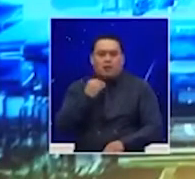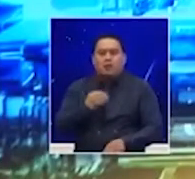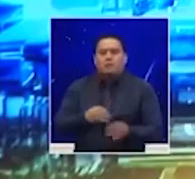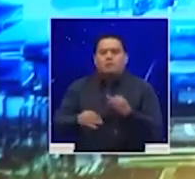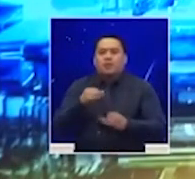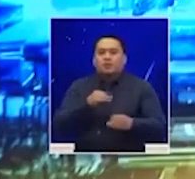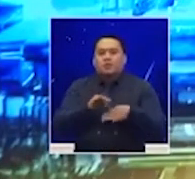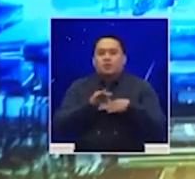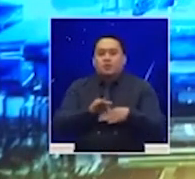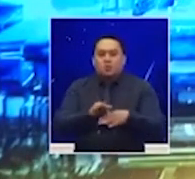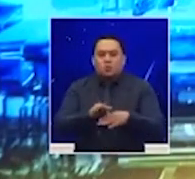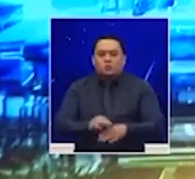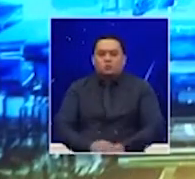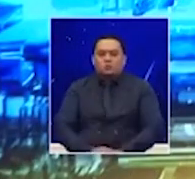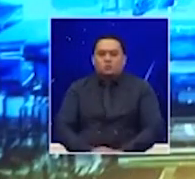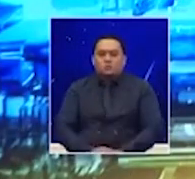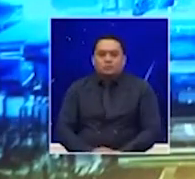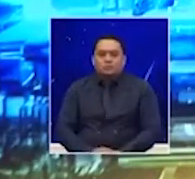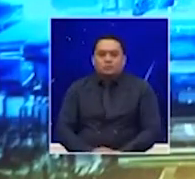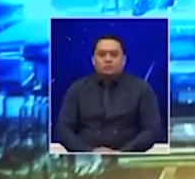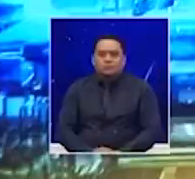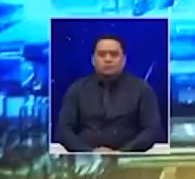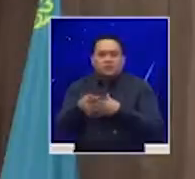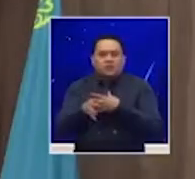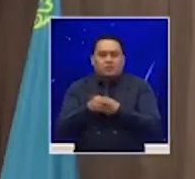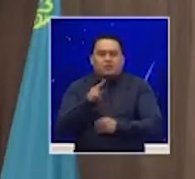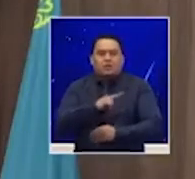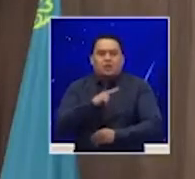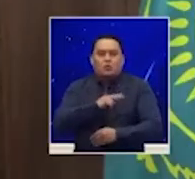Продуктивная беседа прошла на диалоговой площадке «Жетсу Адалдык Алаңы».